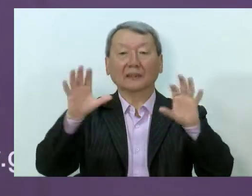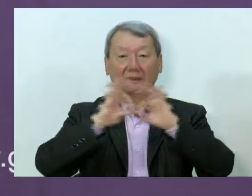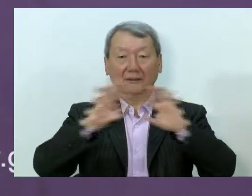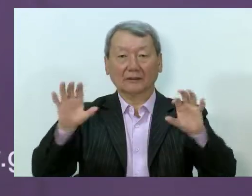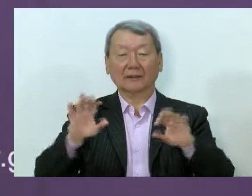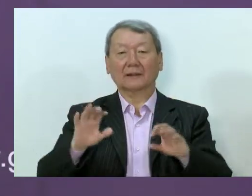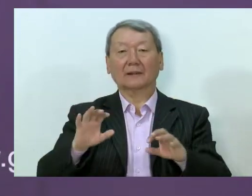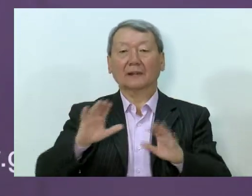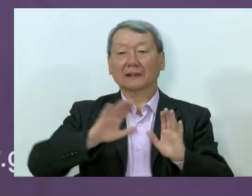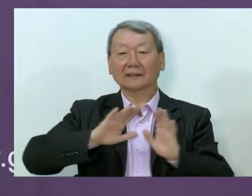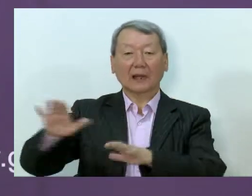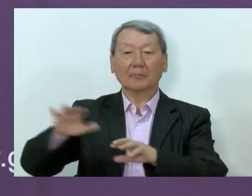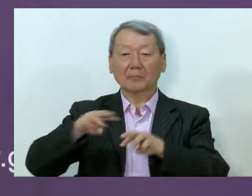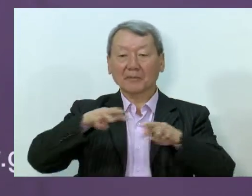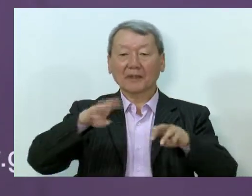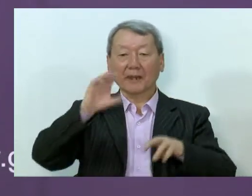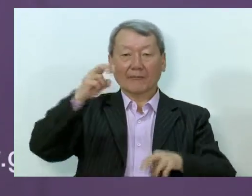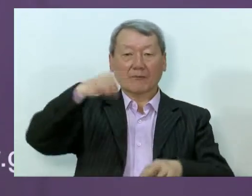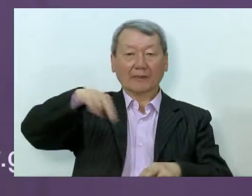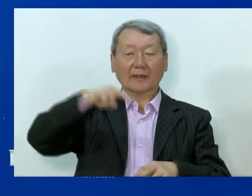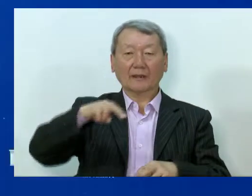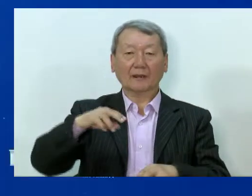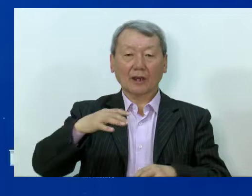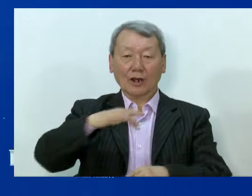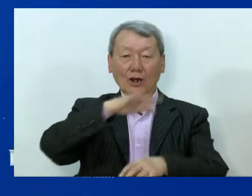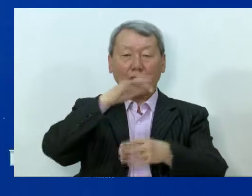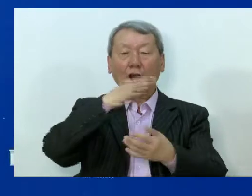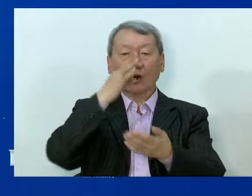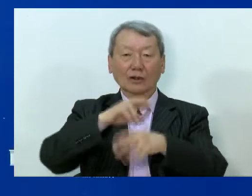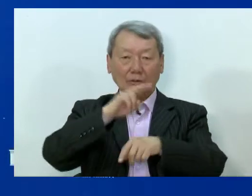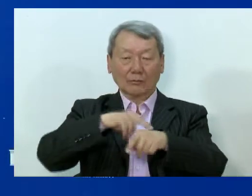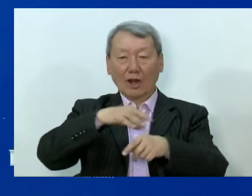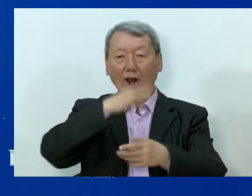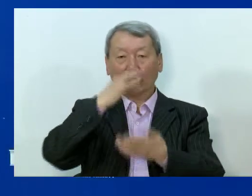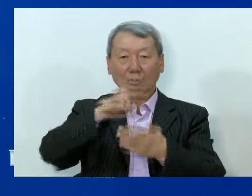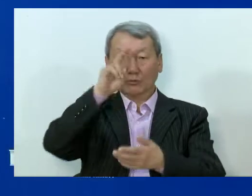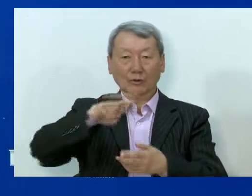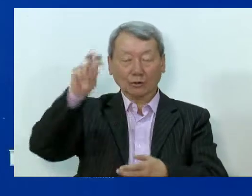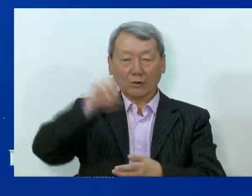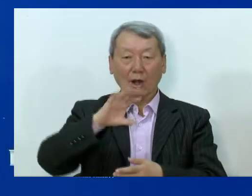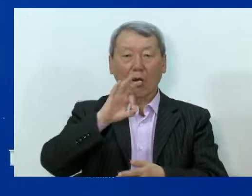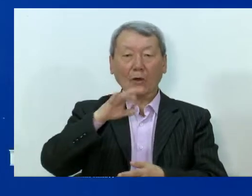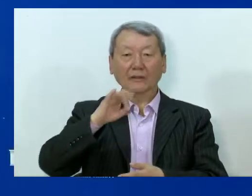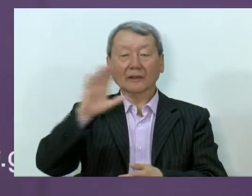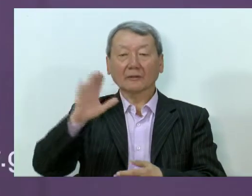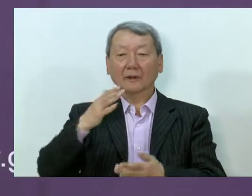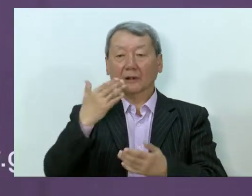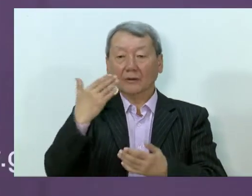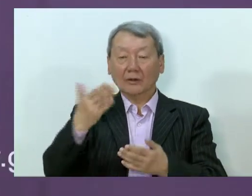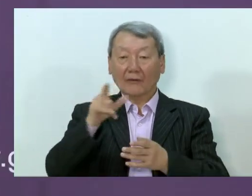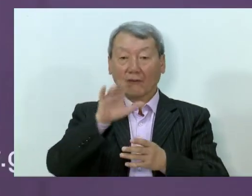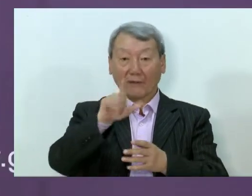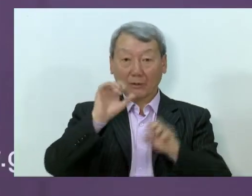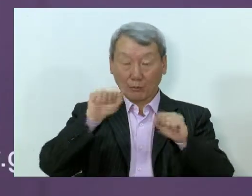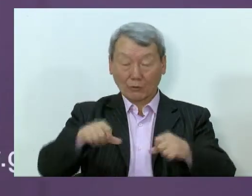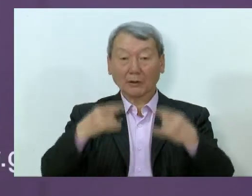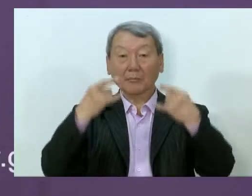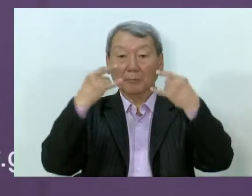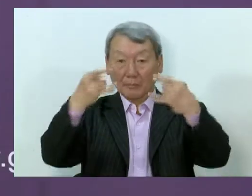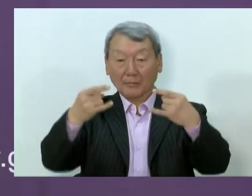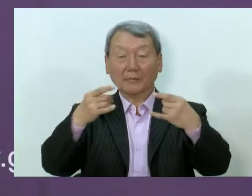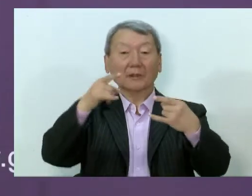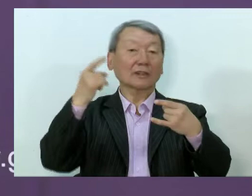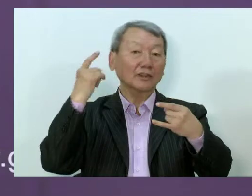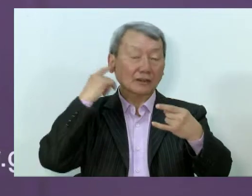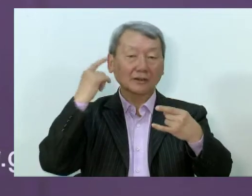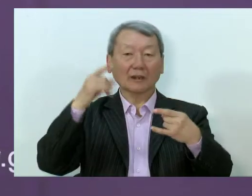заместитель министра внутренних дел комендант города бишкек розлив алмаз кадр матч прямой эфир вы можете посмотреть и услышать на